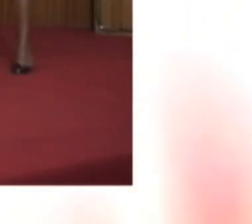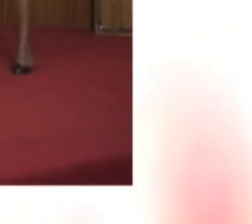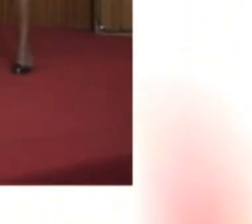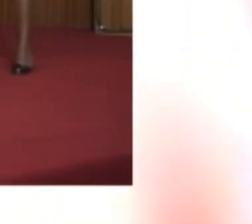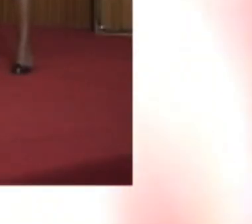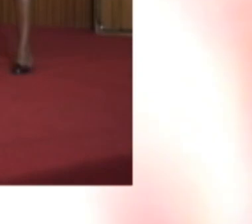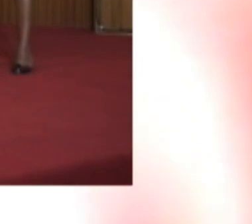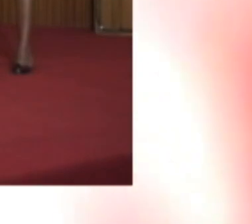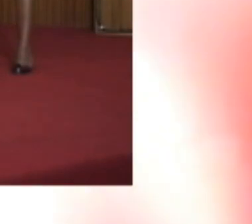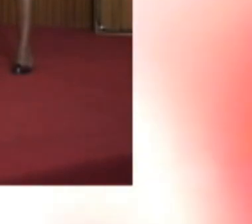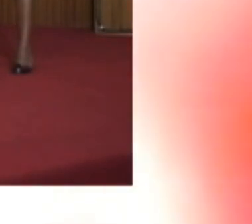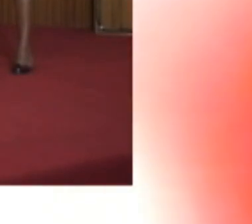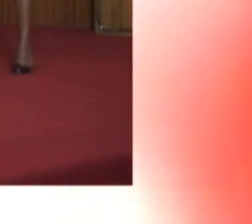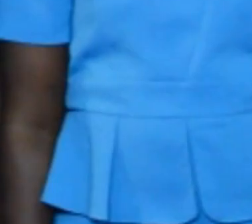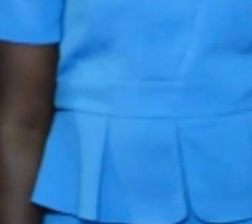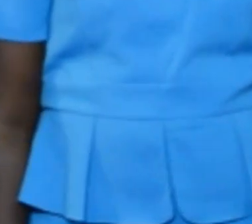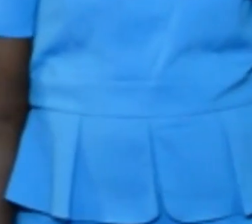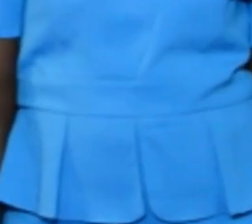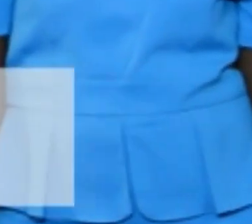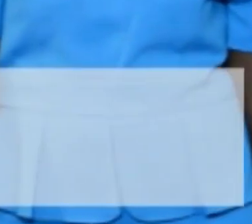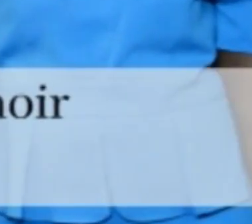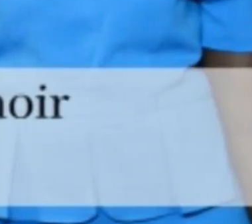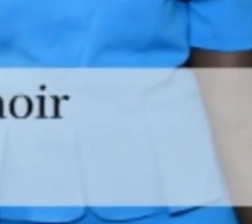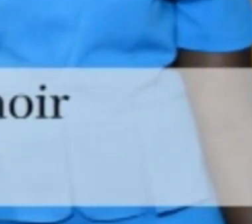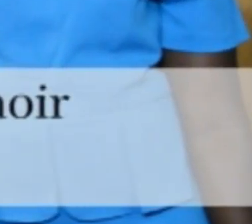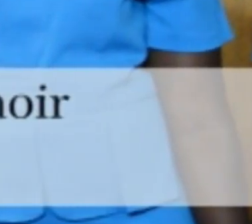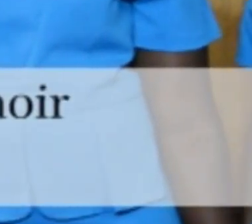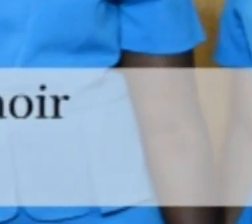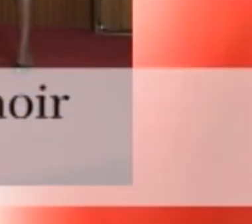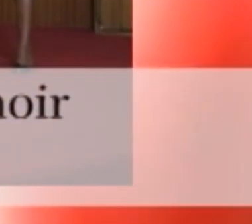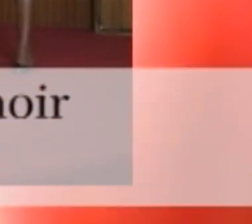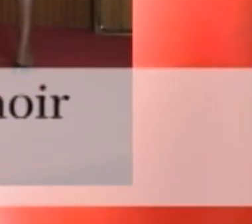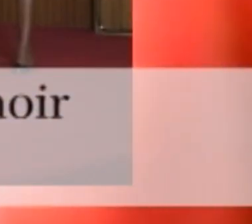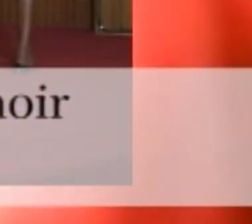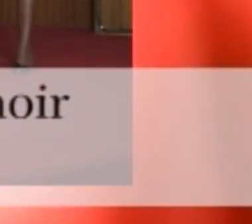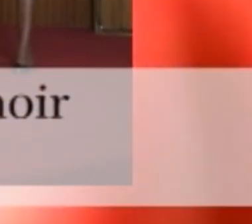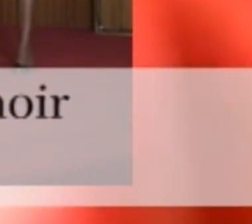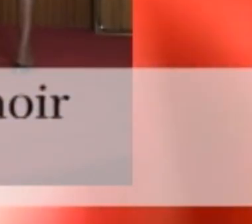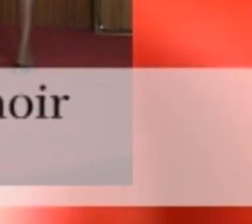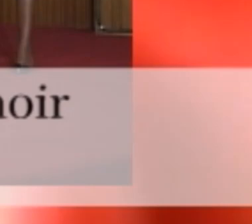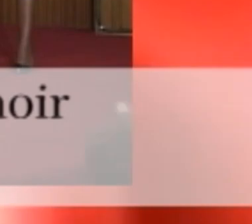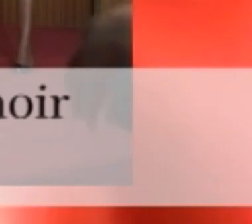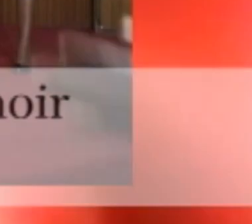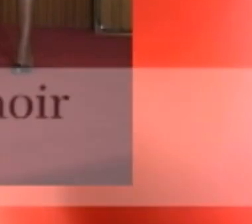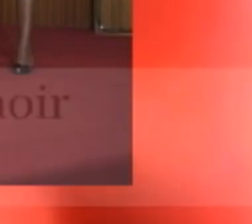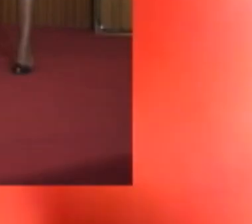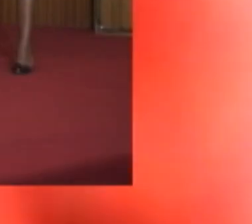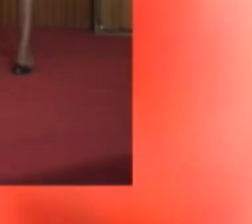wenyu nokuti ndokotadza ndodzoka kumusha wenyu kumusha zvese